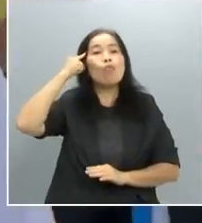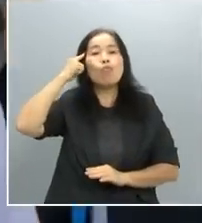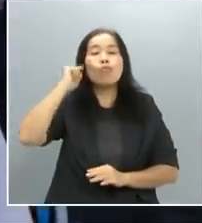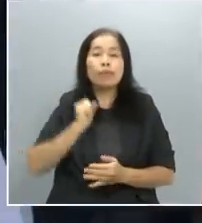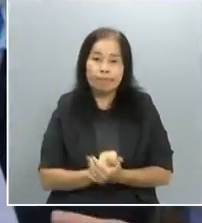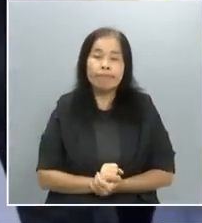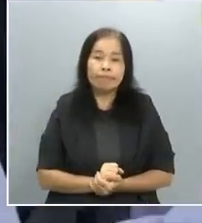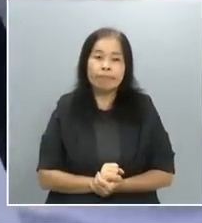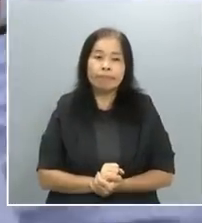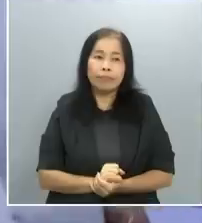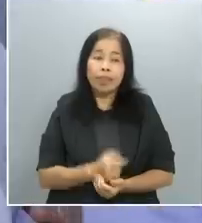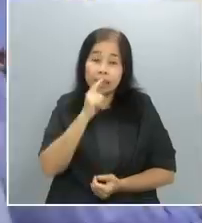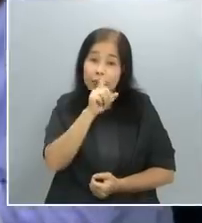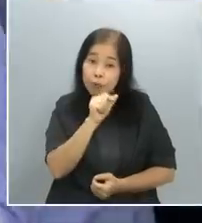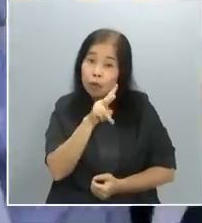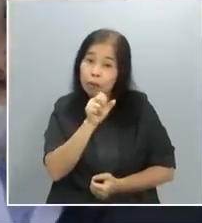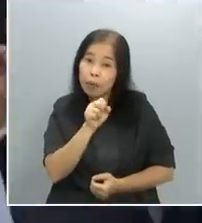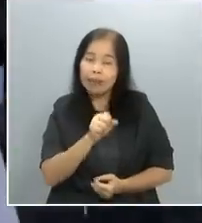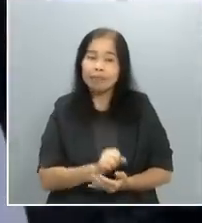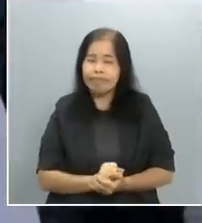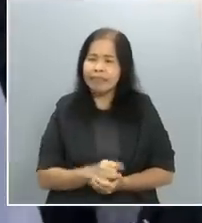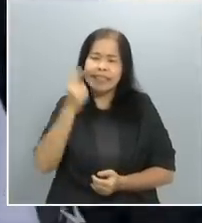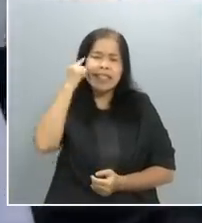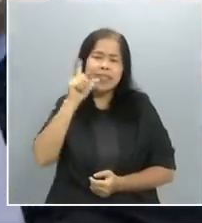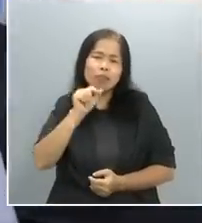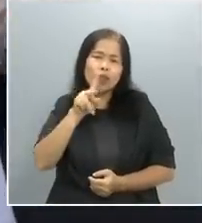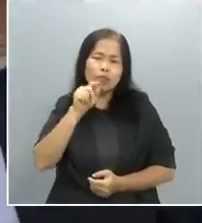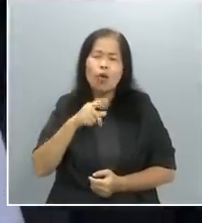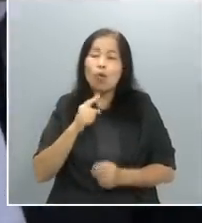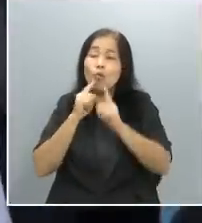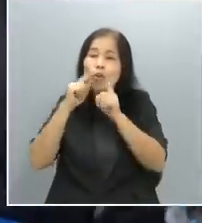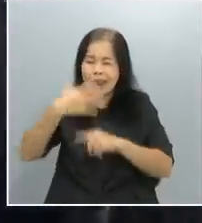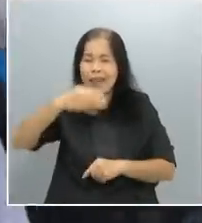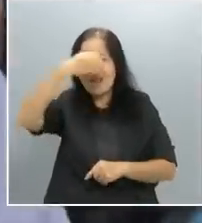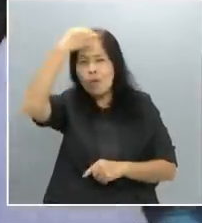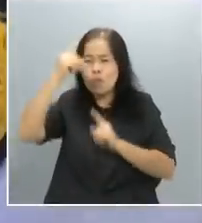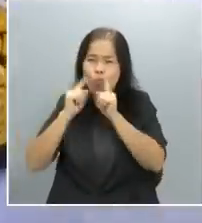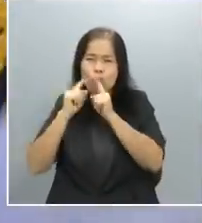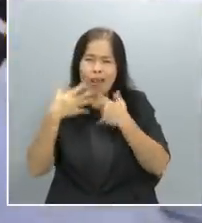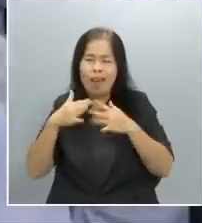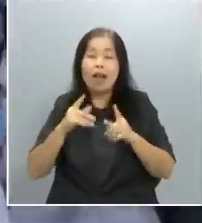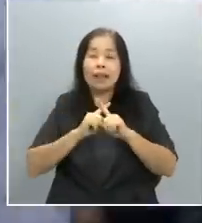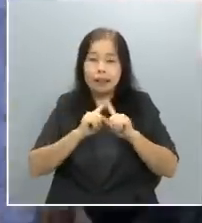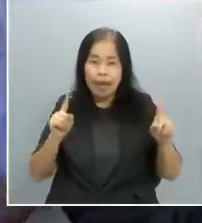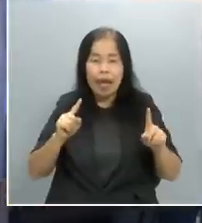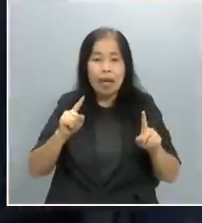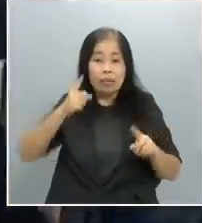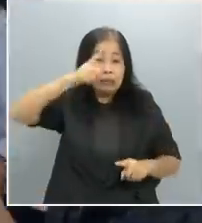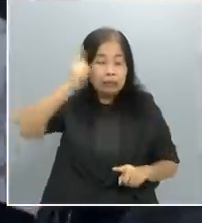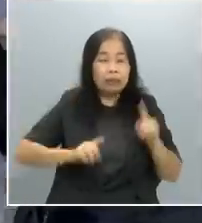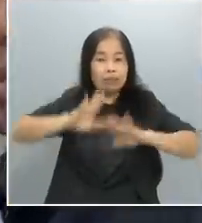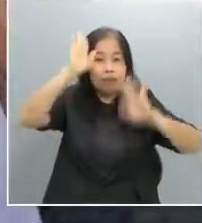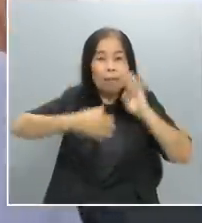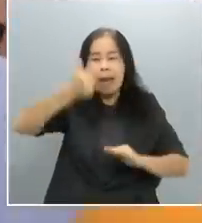ว่าจะอาจจะโหวตว ัน ที ่ 22 ครับก็ยังไม่ได้ฟังนอกจากนั้นนะครับ ท่านค่ะแล ้ ว